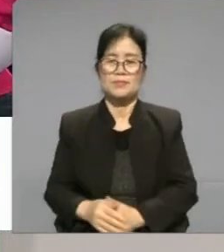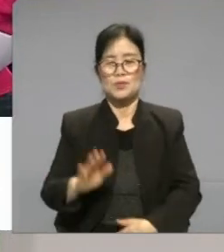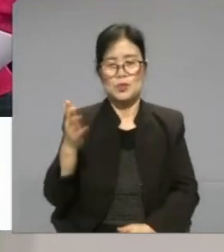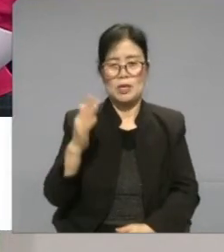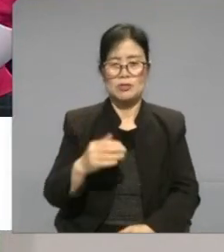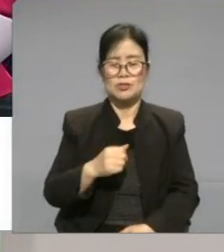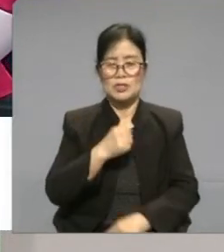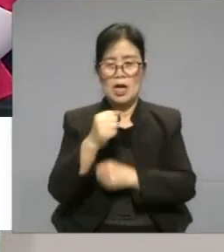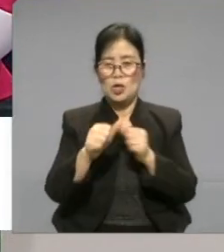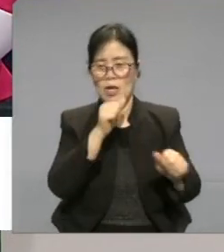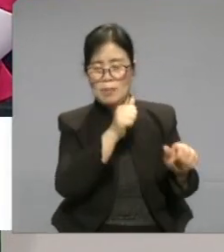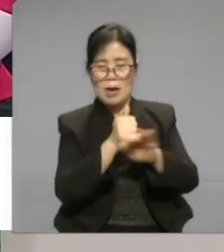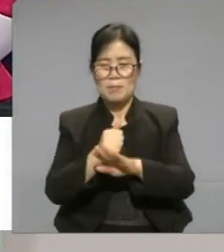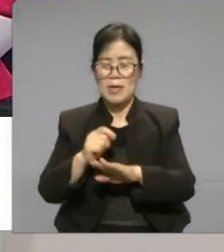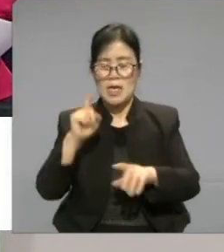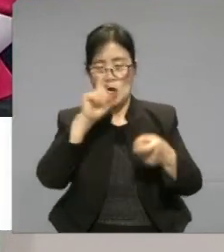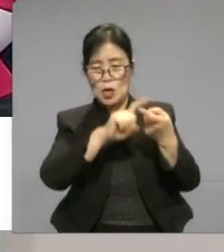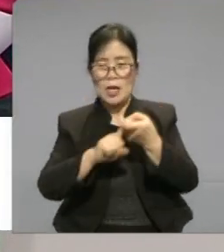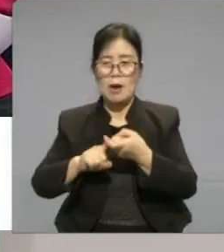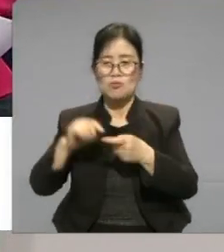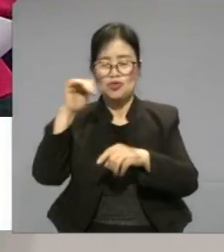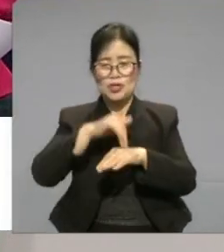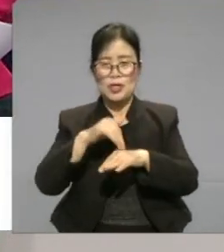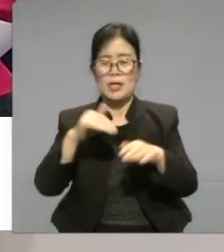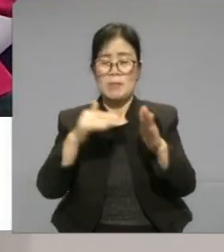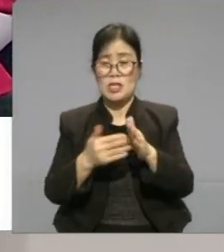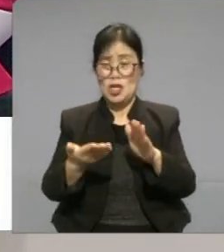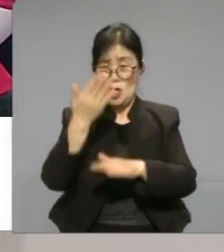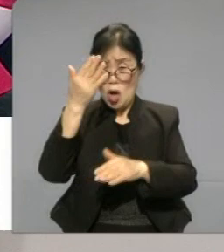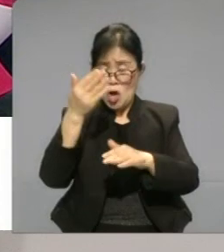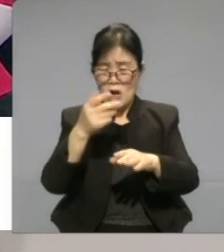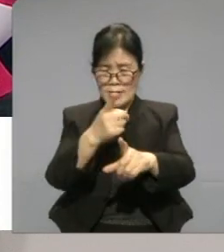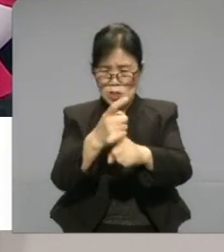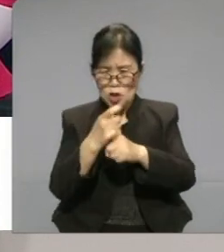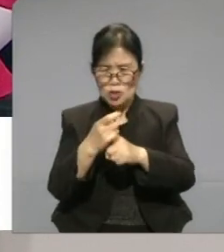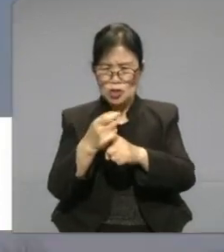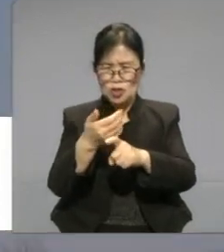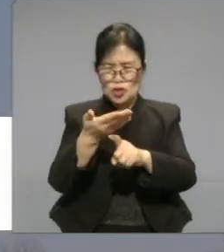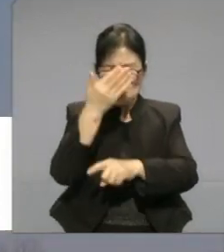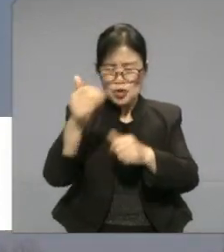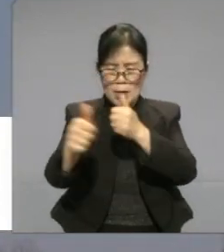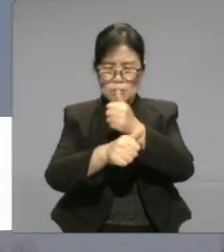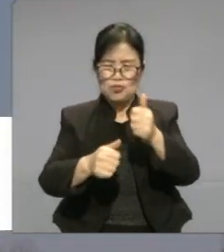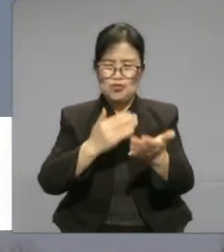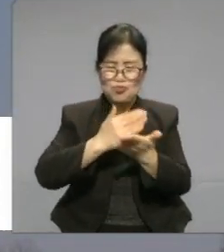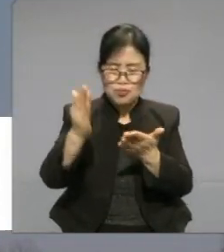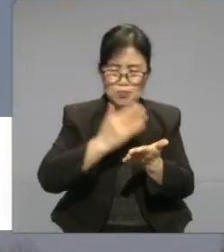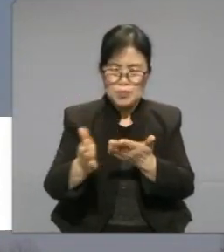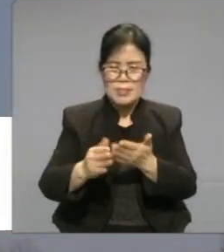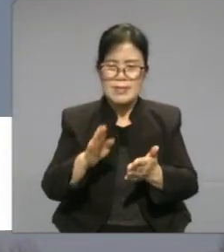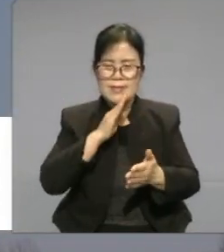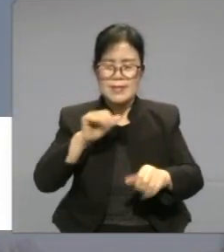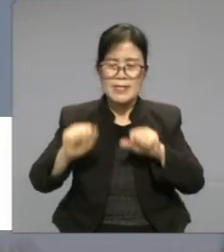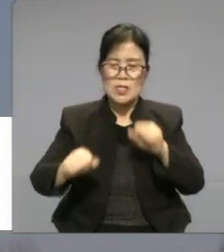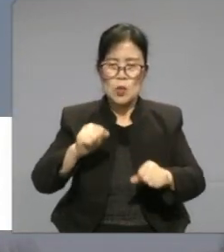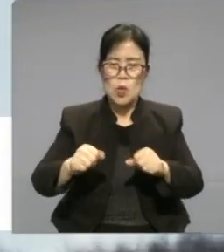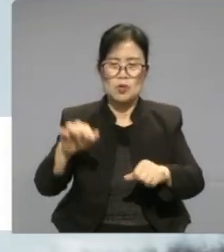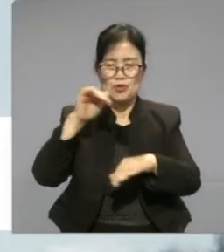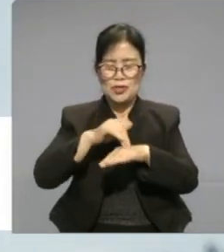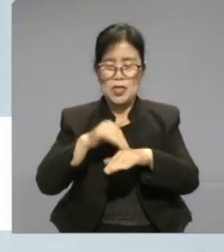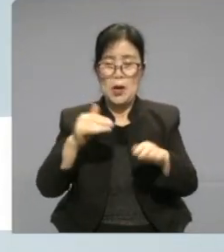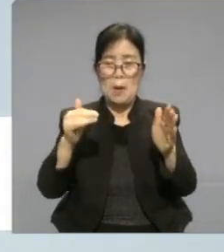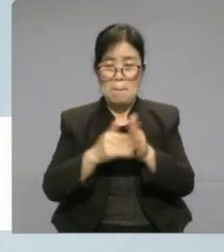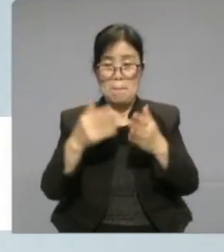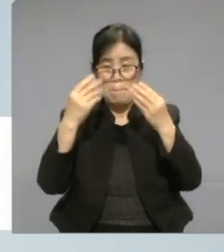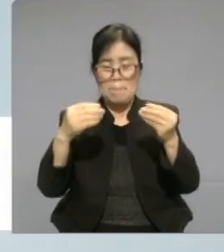최근 자유해방패 연합훈련에 맞춰 적 수뇌부 제거와 적자 중심 확보 실기동 현장을 공개했던 한미가